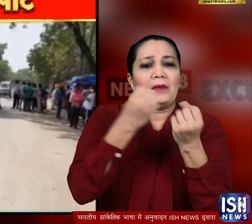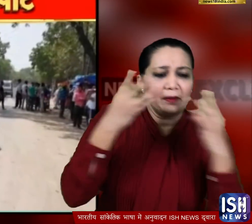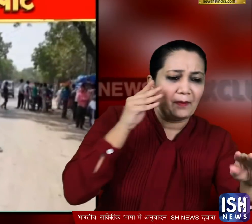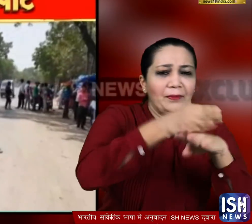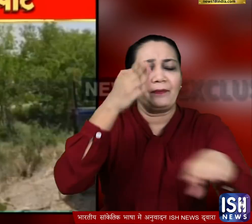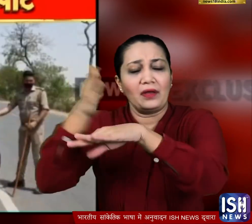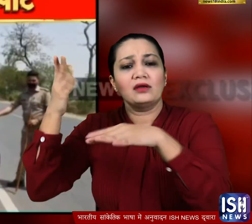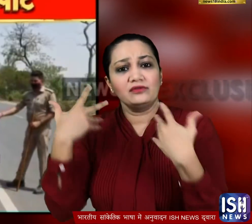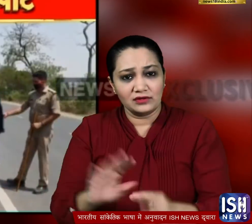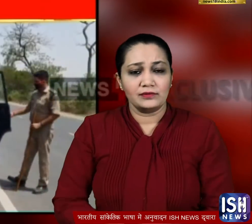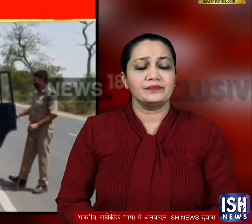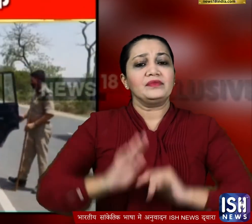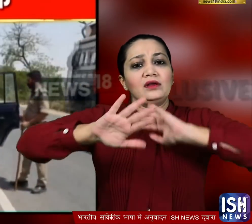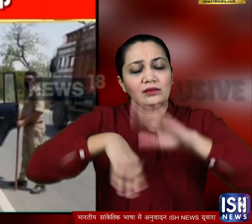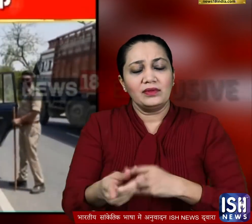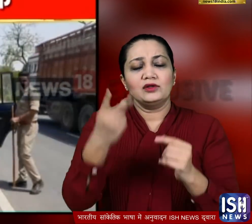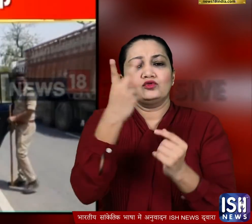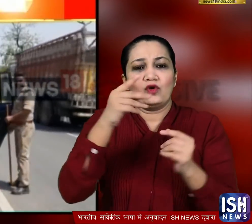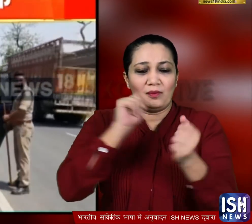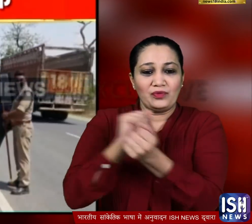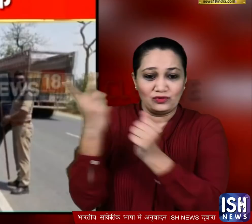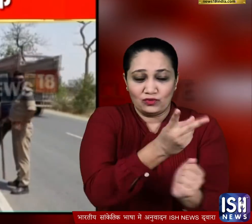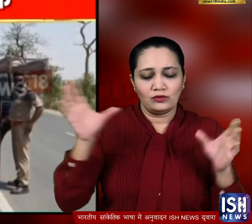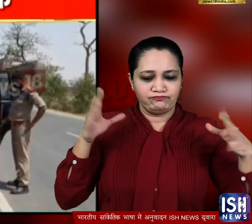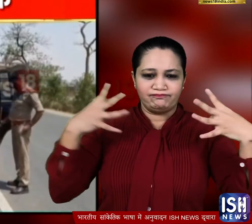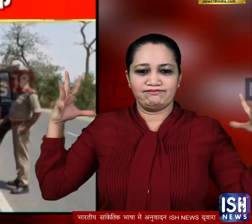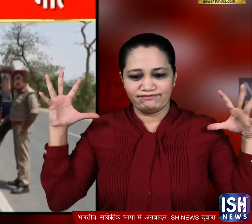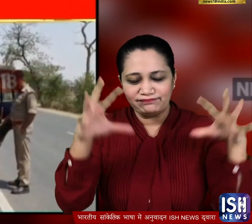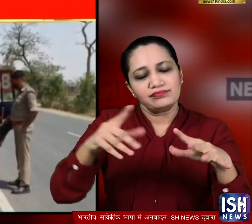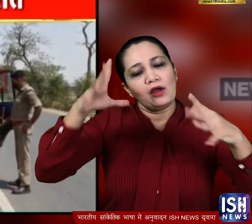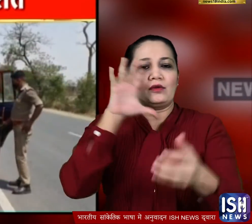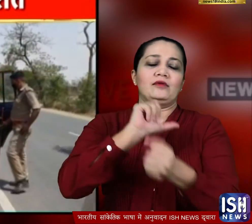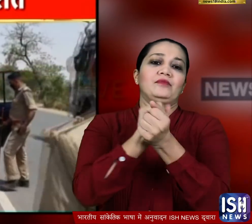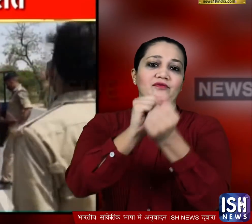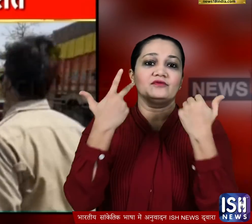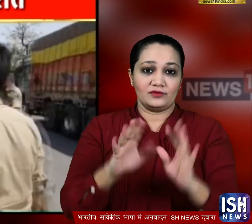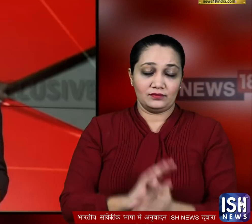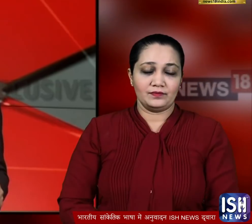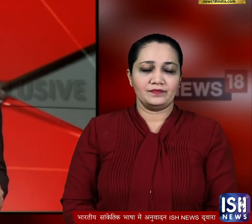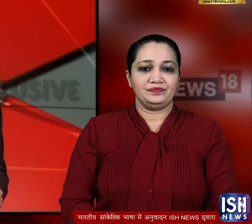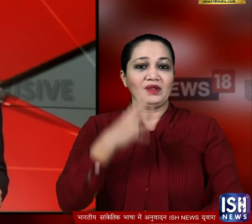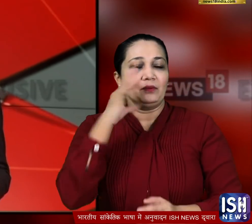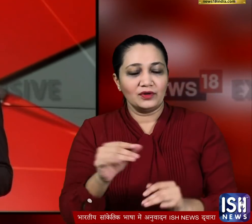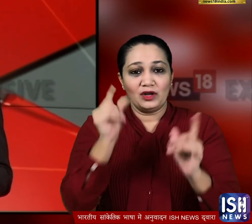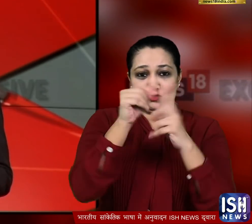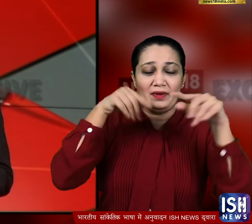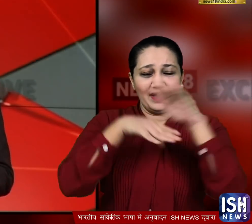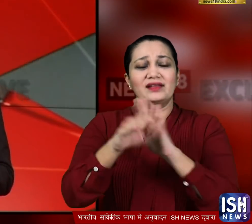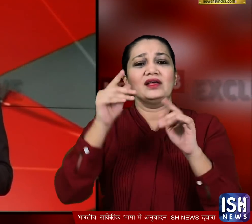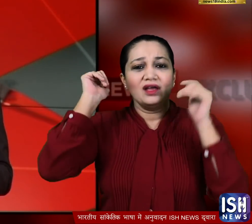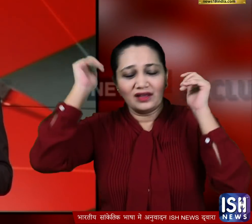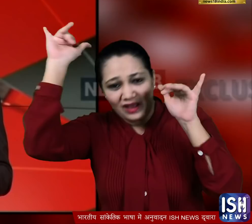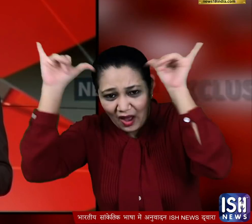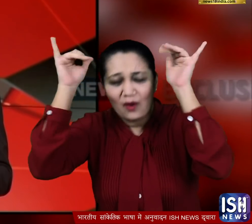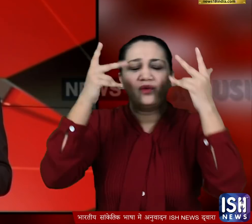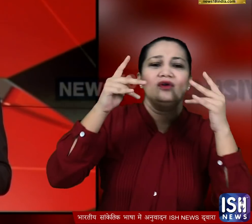को टक्कर मारी। बताया गया कि बाद में 2 थानों की पुलिस ने घेराबंदी कर गो तस्करों को गिरफ्तार कर लिया। सौभाग्य की एक बात है कि यूपी में गोवंश की